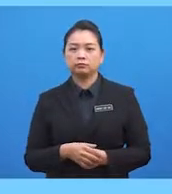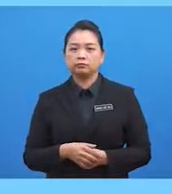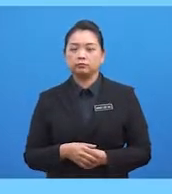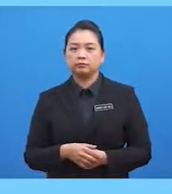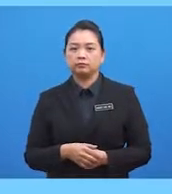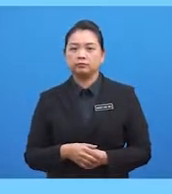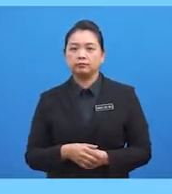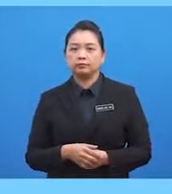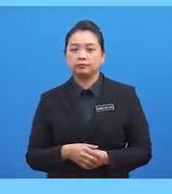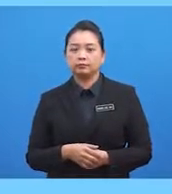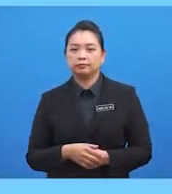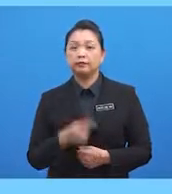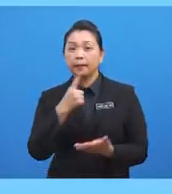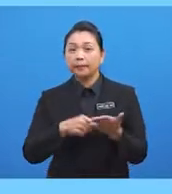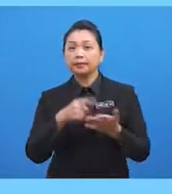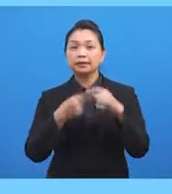Apakah jawapannya?